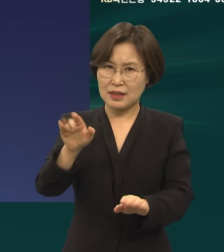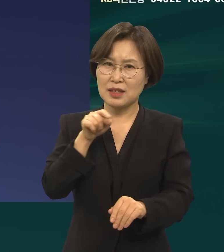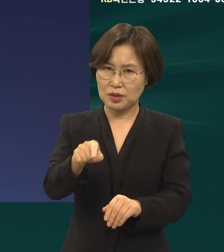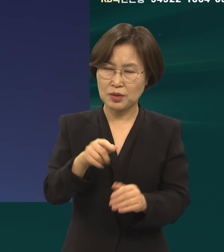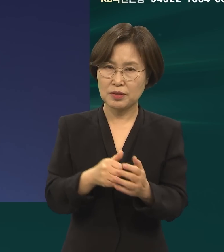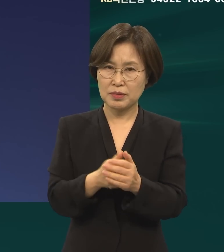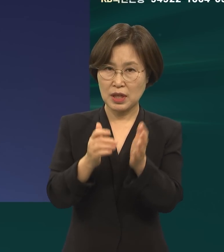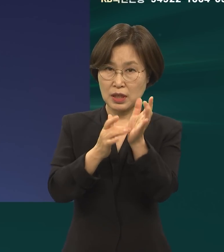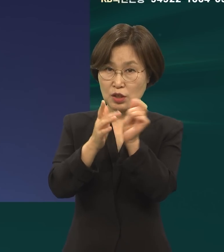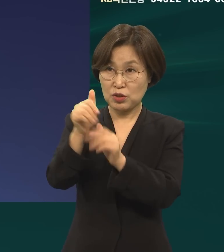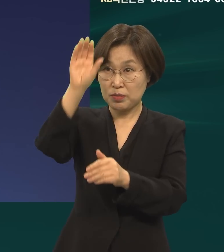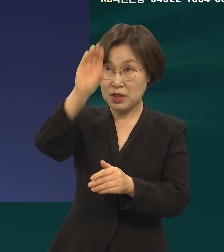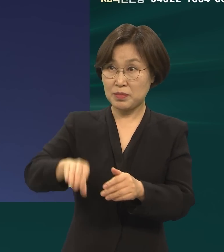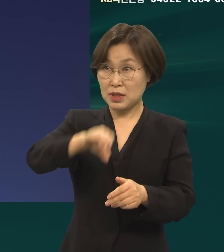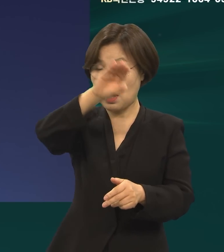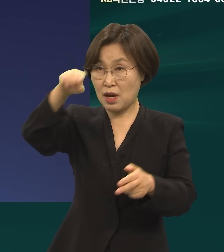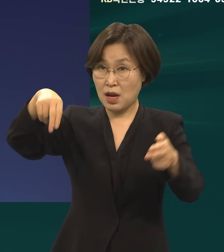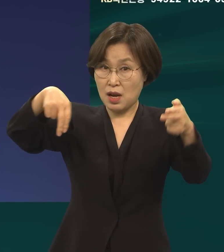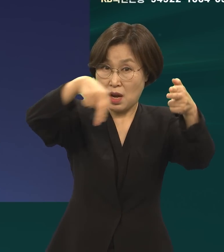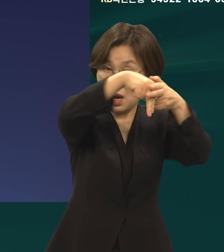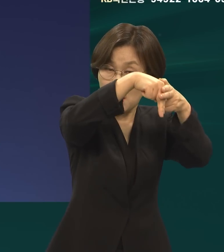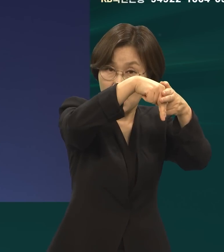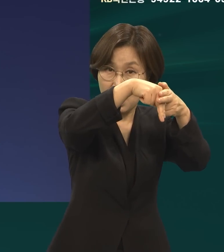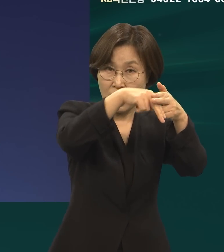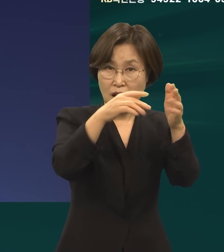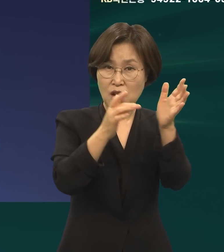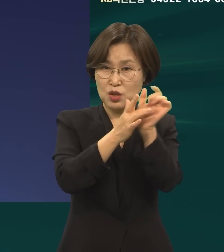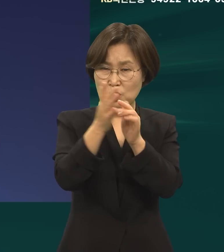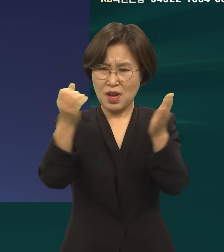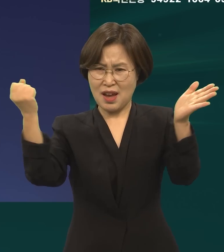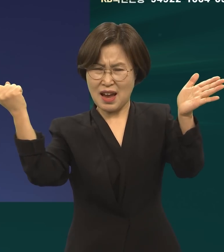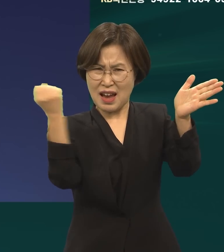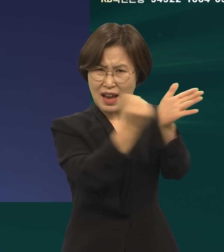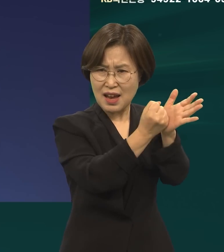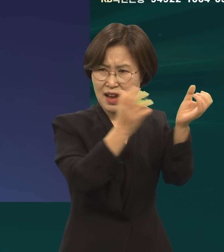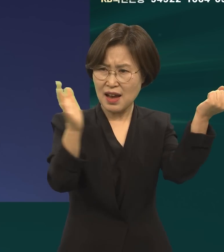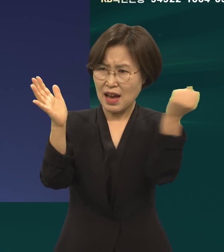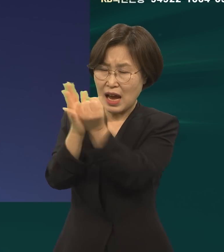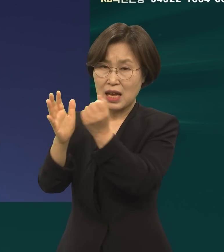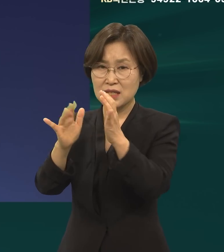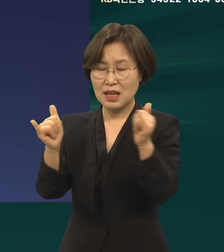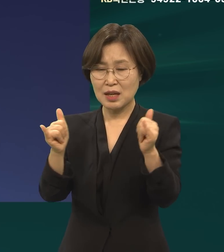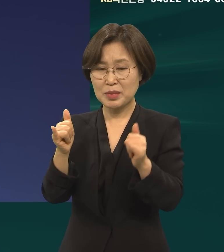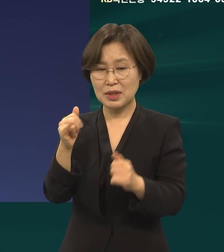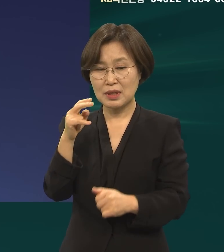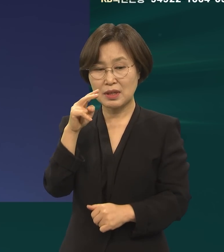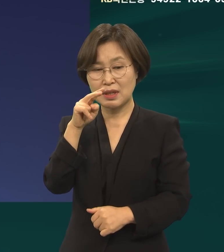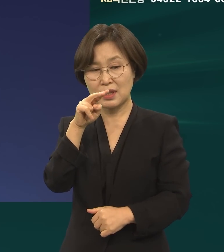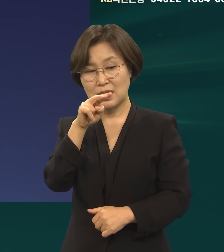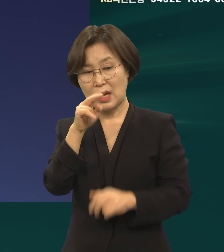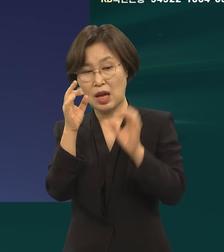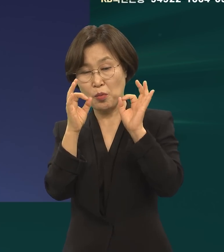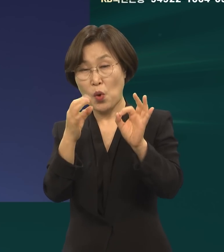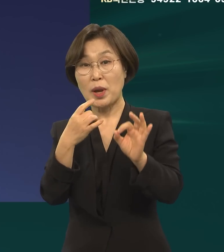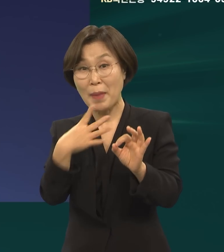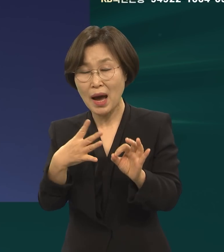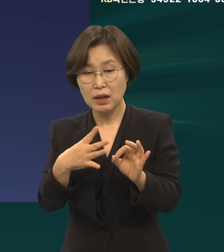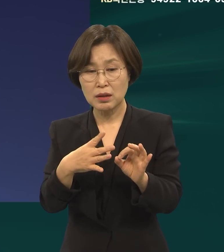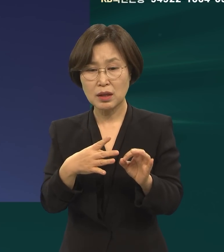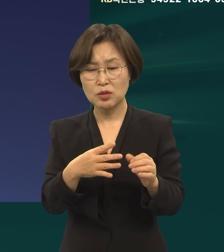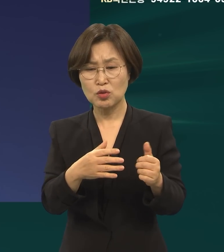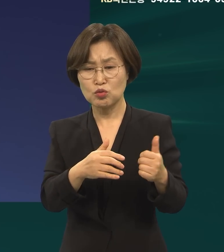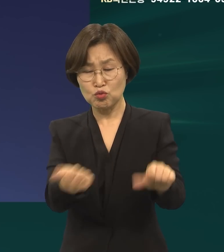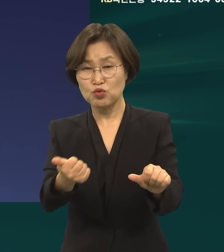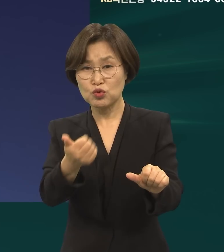때 손에다 못을 박은 사람들과 허리에 창을 찌른 사람들을 째려만 봐도 죽이실 수가 있었습니다.